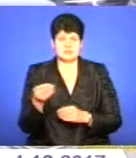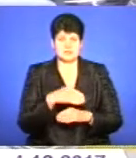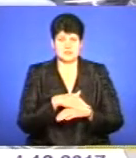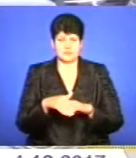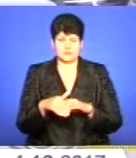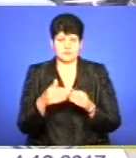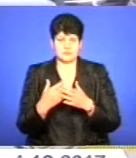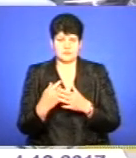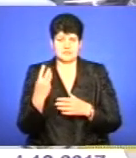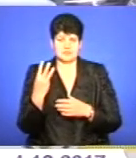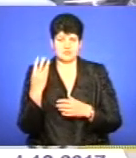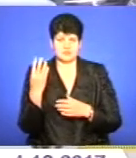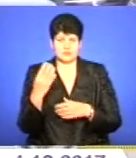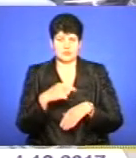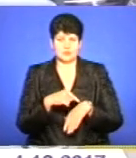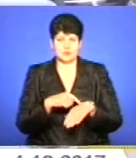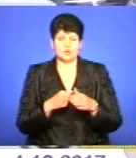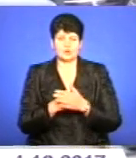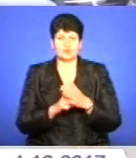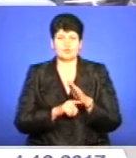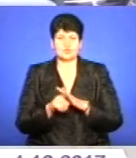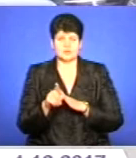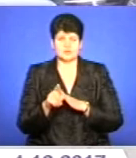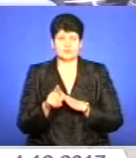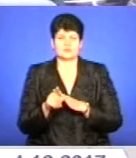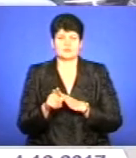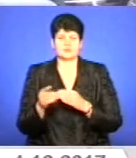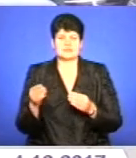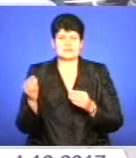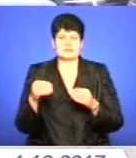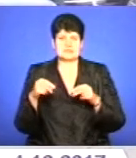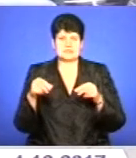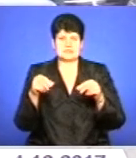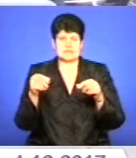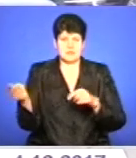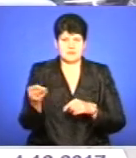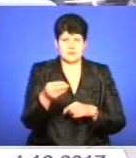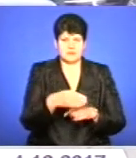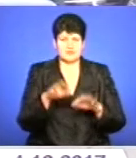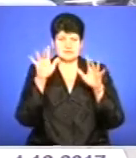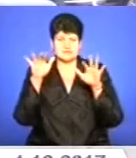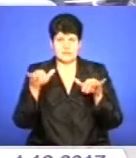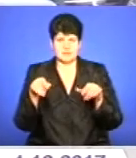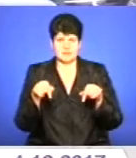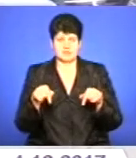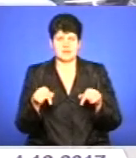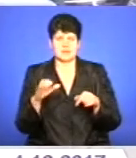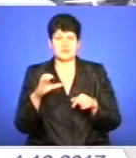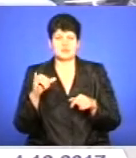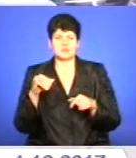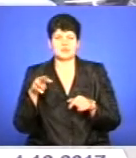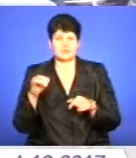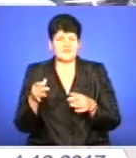вулицях. Приблизно за 3-4 години до початку снігопаду засипаємо все місто. Сніг падає вже на суміш, отже він